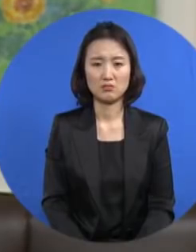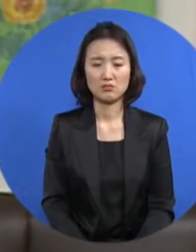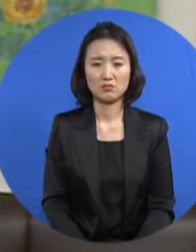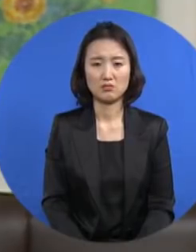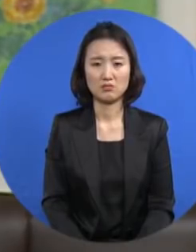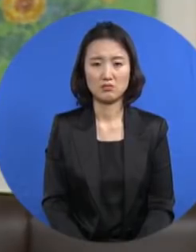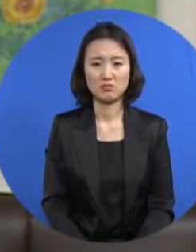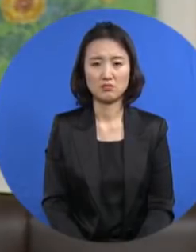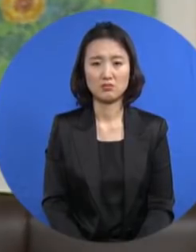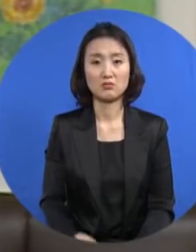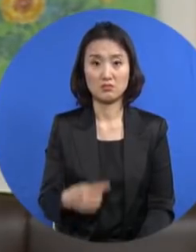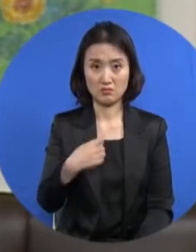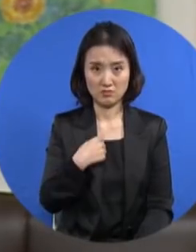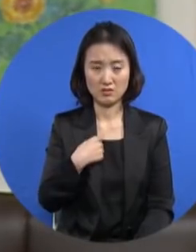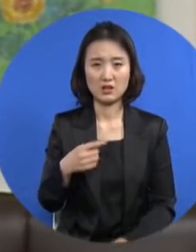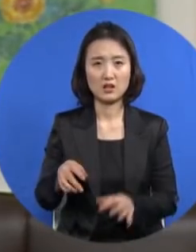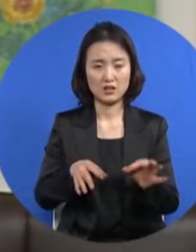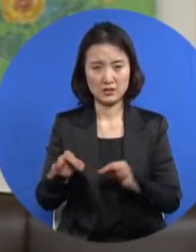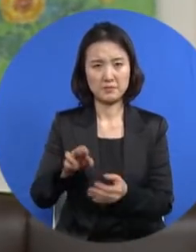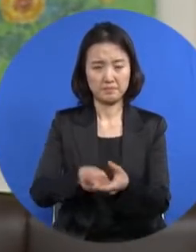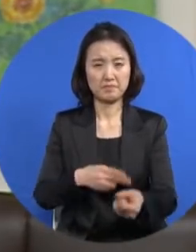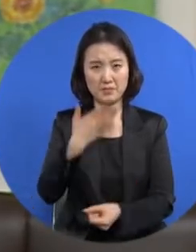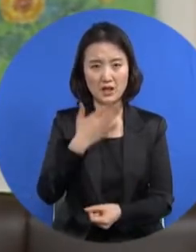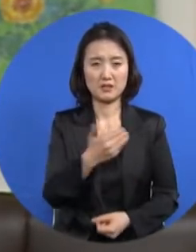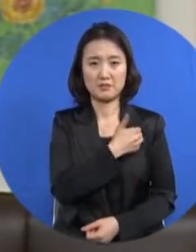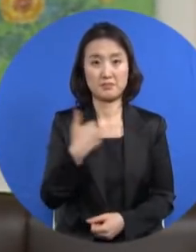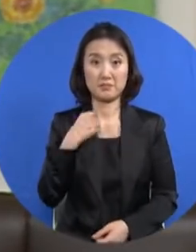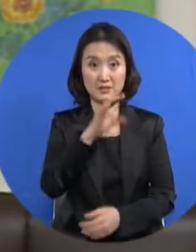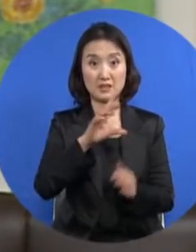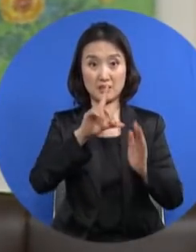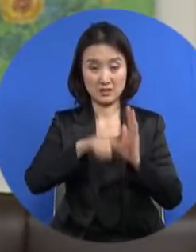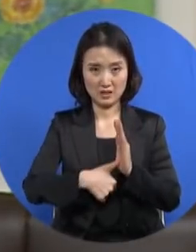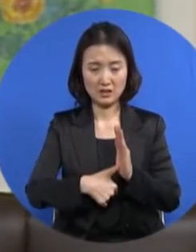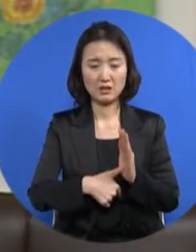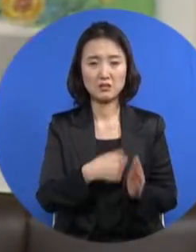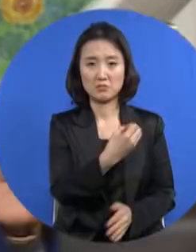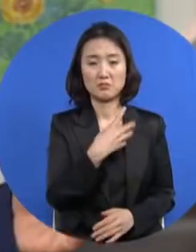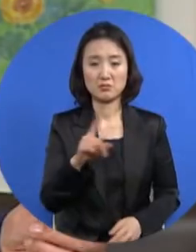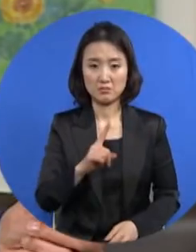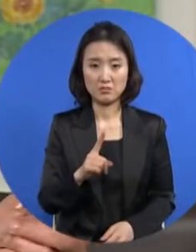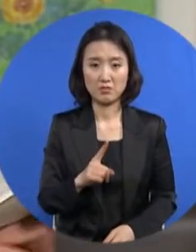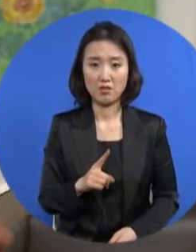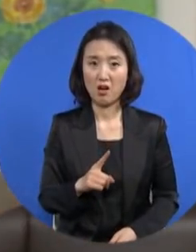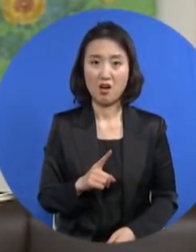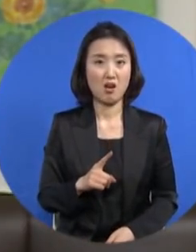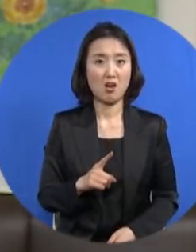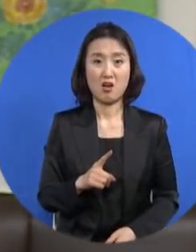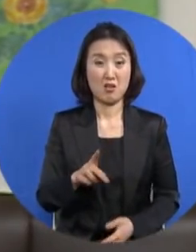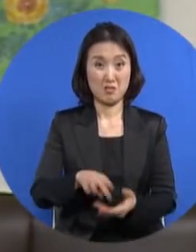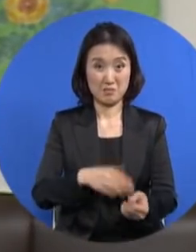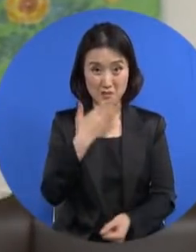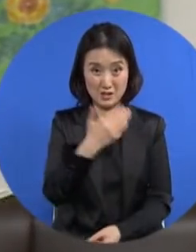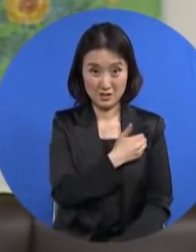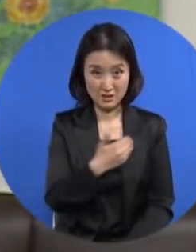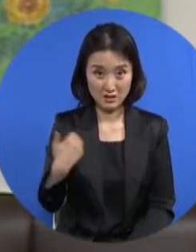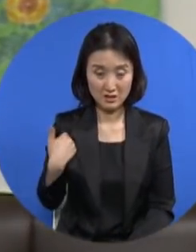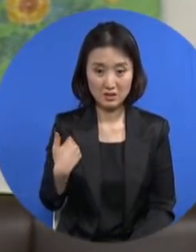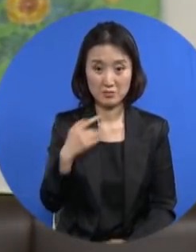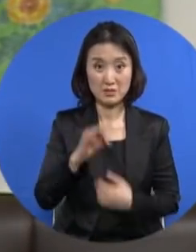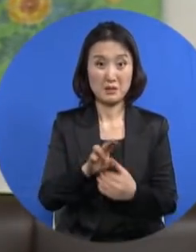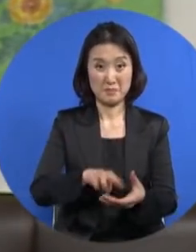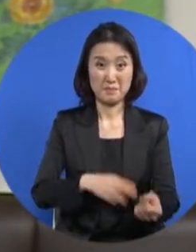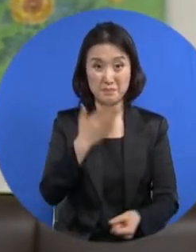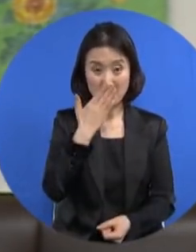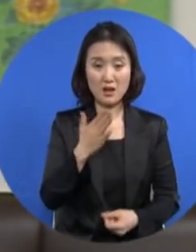제가 이만한 매출을 할 거라고 얘기를 했을 때 당신이 만약에 너무 매출 양이 많아서 이 매출을